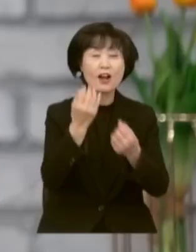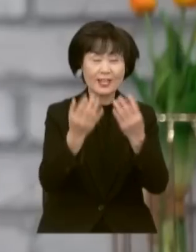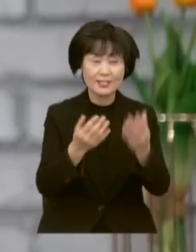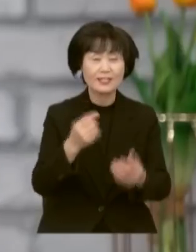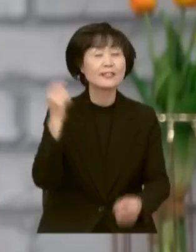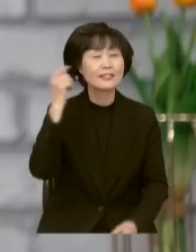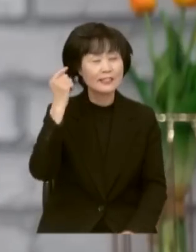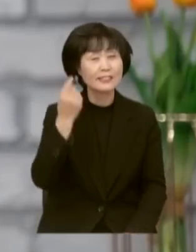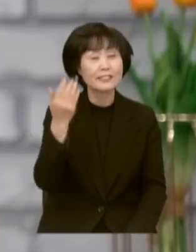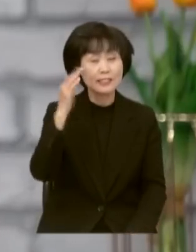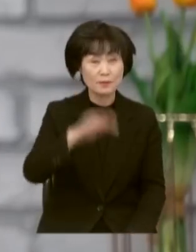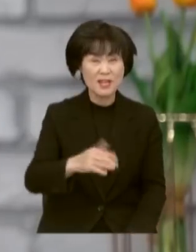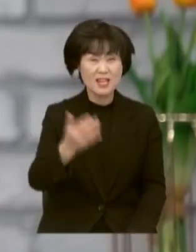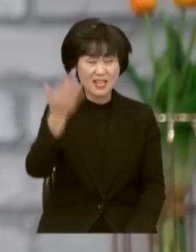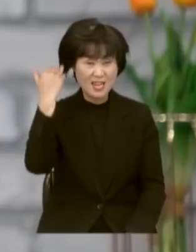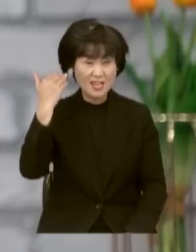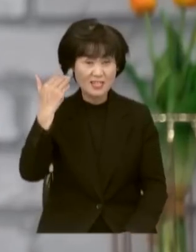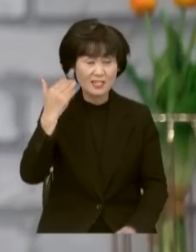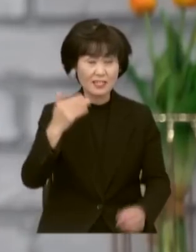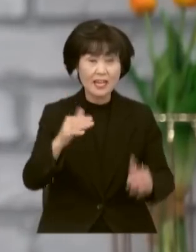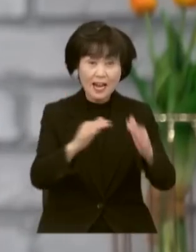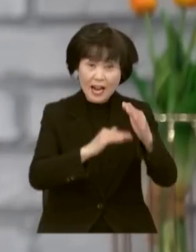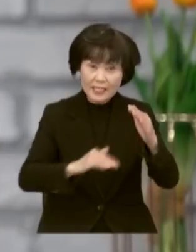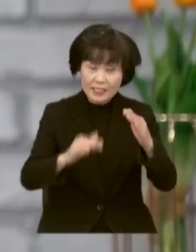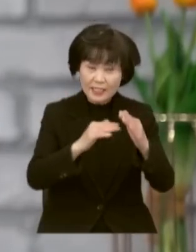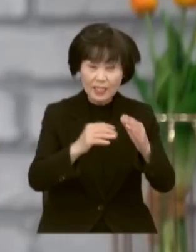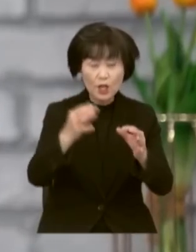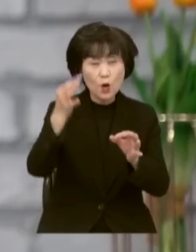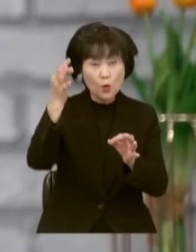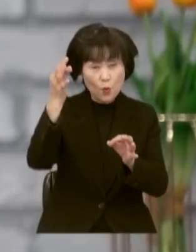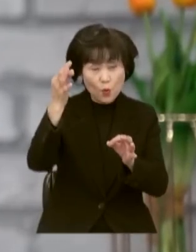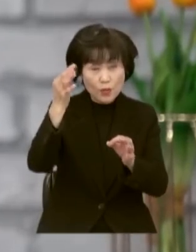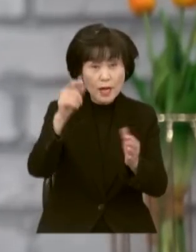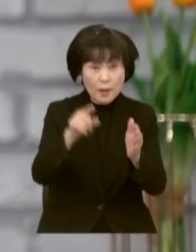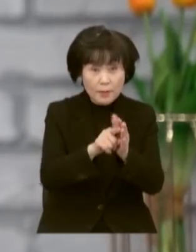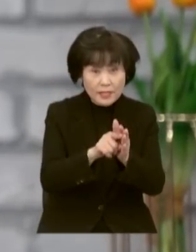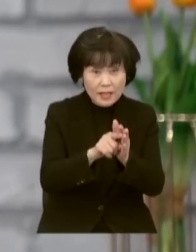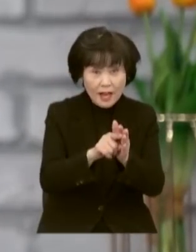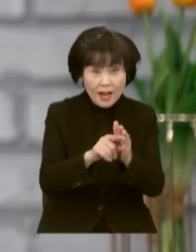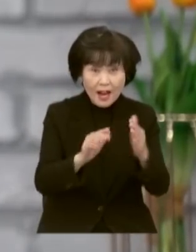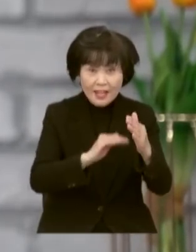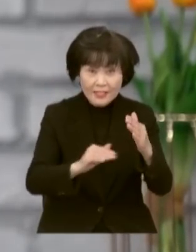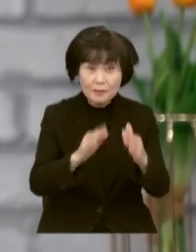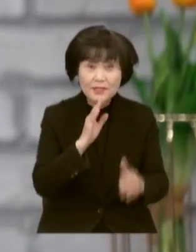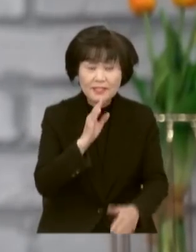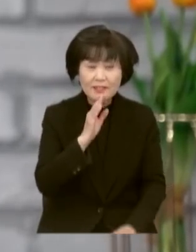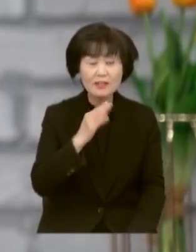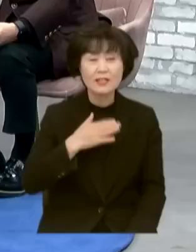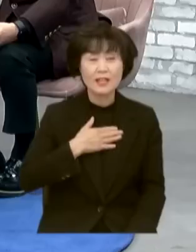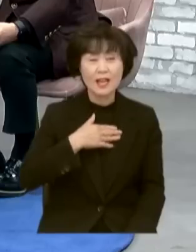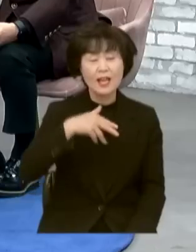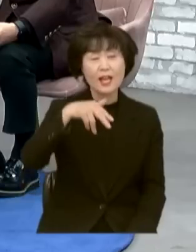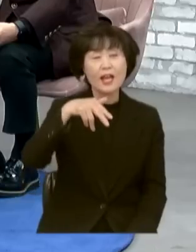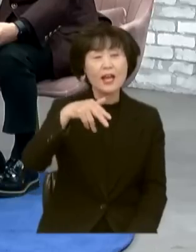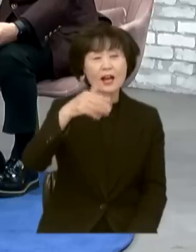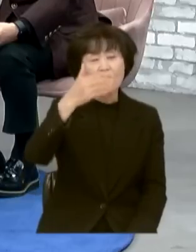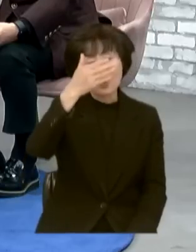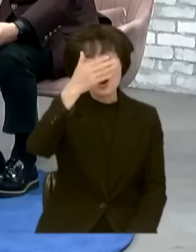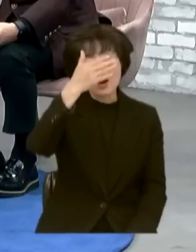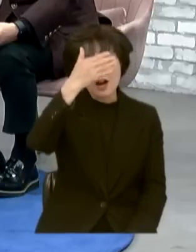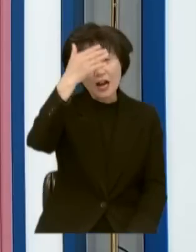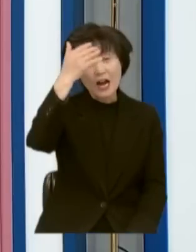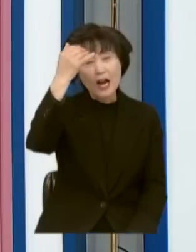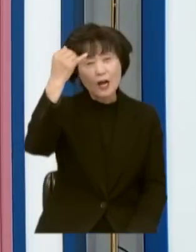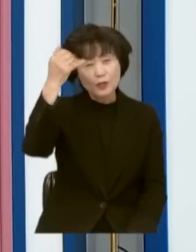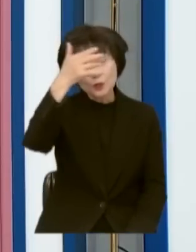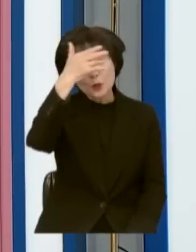전에 집안은 우상 숭배가 참 심했다 그래요? 네, 그렇습니다. 그러니까 저희 조모님이 옛날부터 그